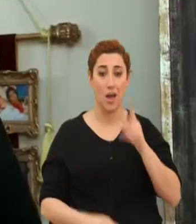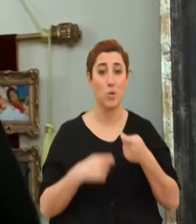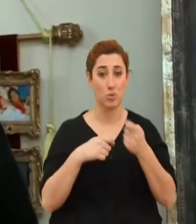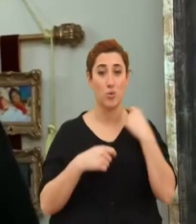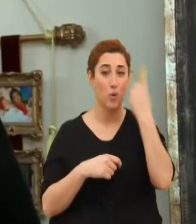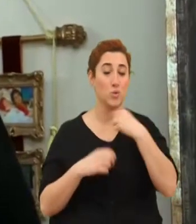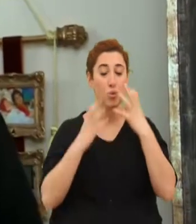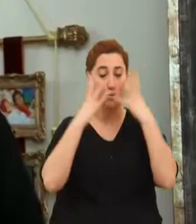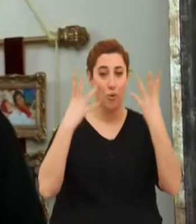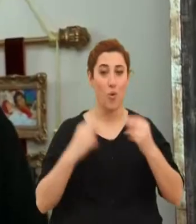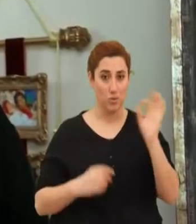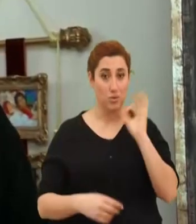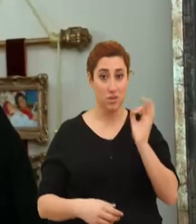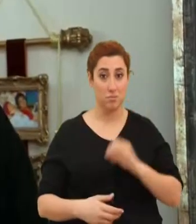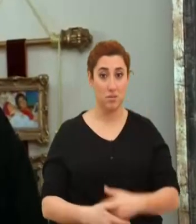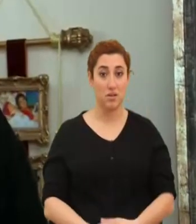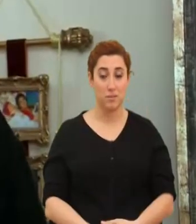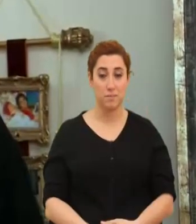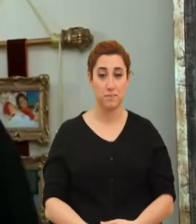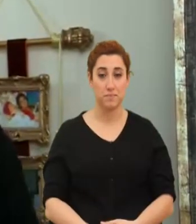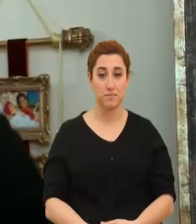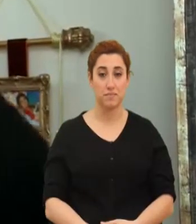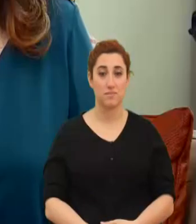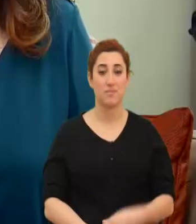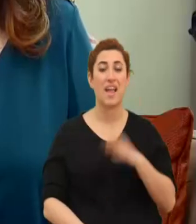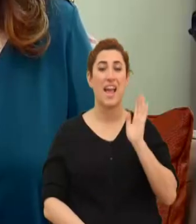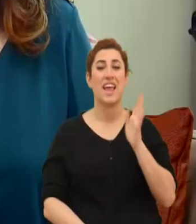Süpüreyim de yüzünüz gözünüz şişsin hemen.